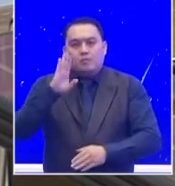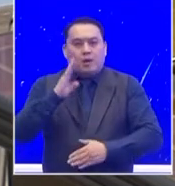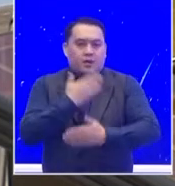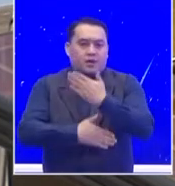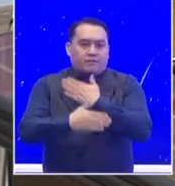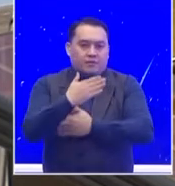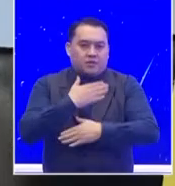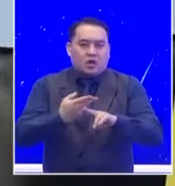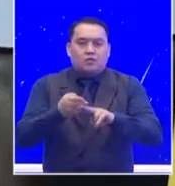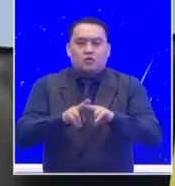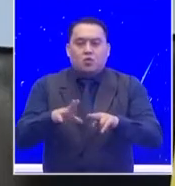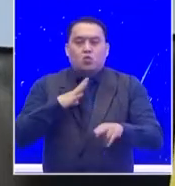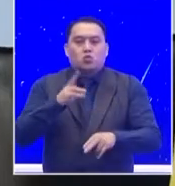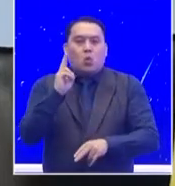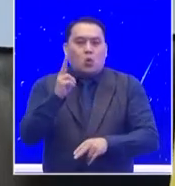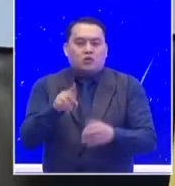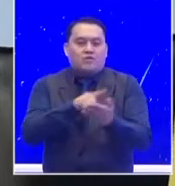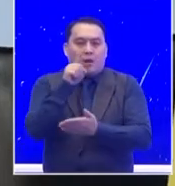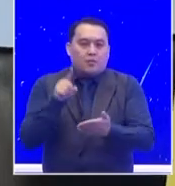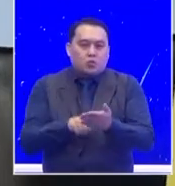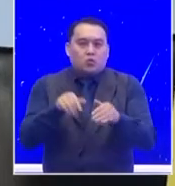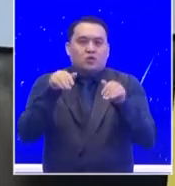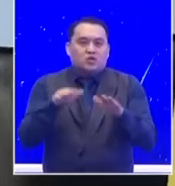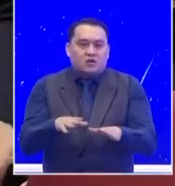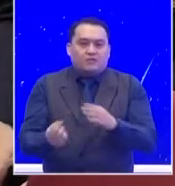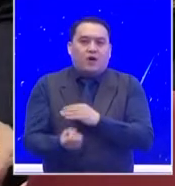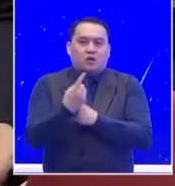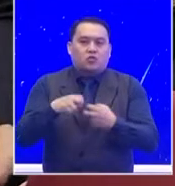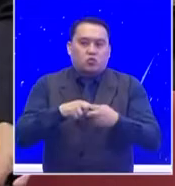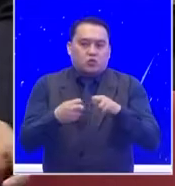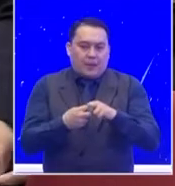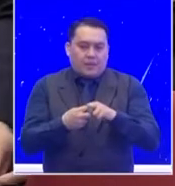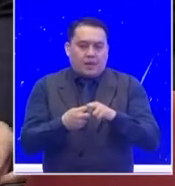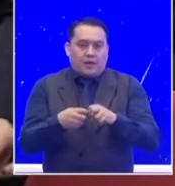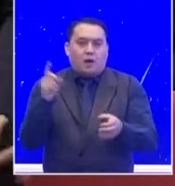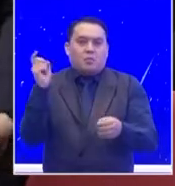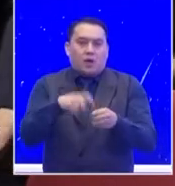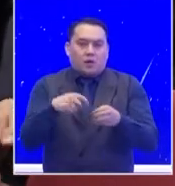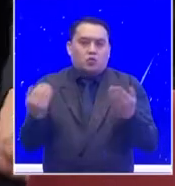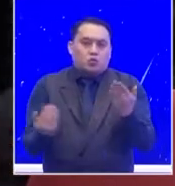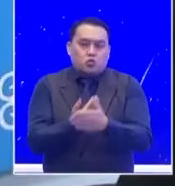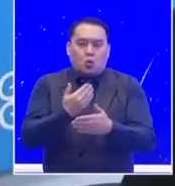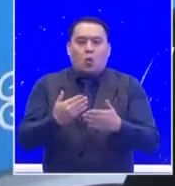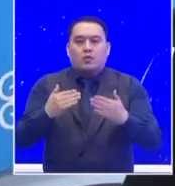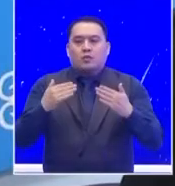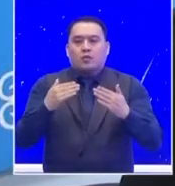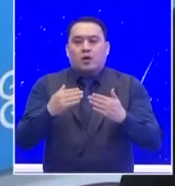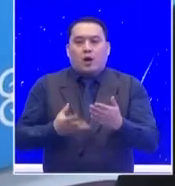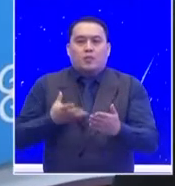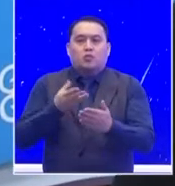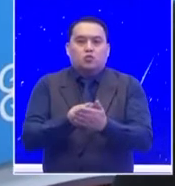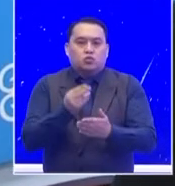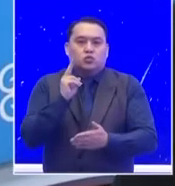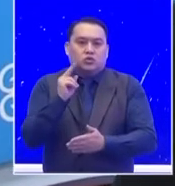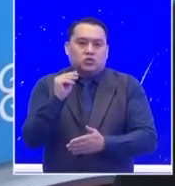и пенсионеры. Впрочем, у тех, у кого этот вопрос уже решился, возникли другие трудности. Прописаться по новому месту жительства, произвести оплату